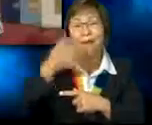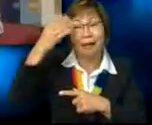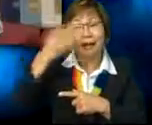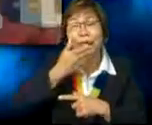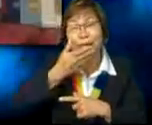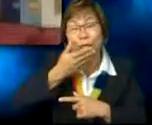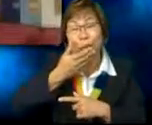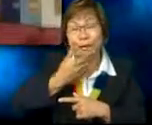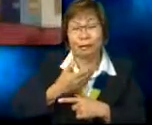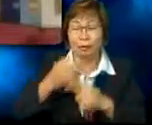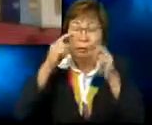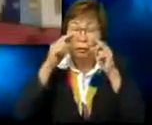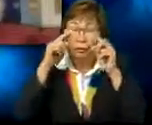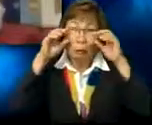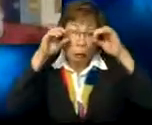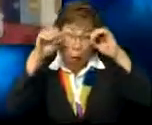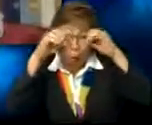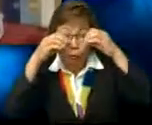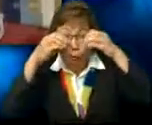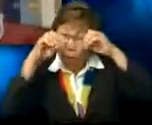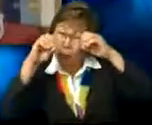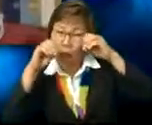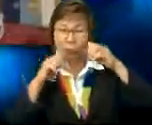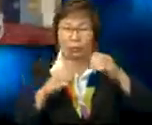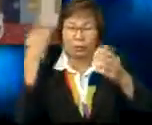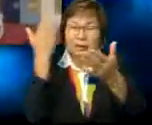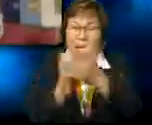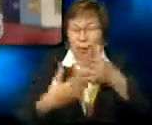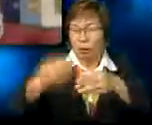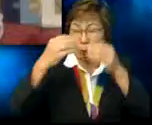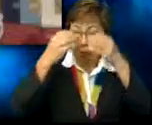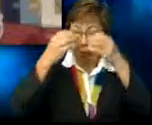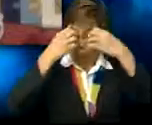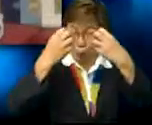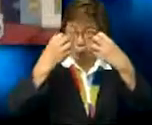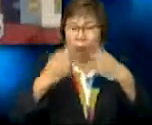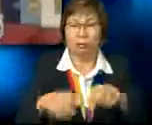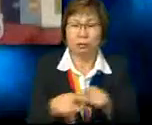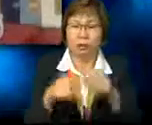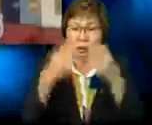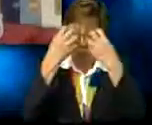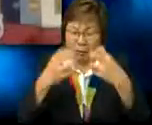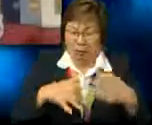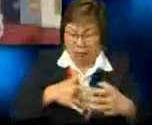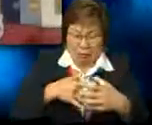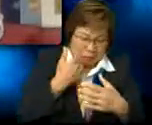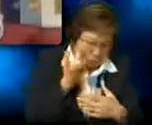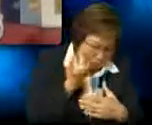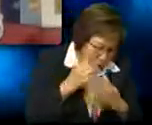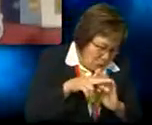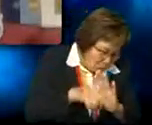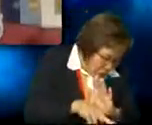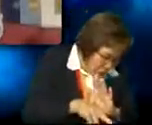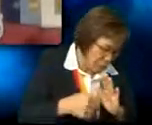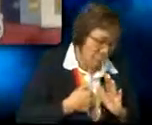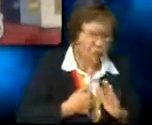juling. Juling tu sampai keluar macam tu ya. Jadi memang dia rasa malu dengan wajah dia, so dia rasa inferior, rasa rendah